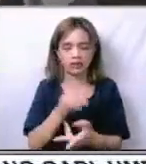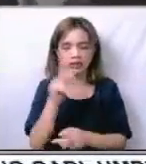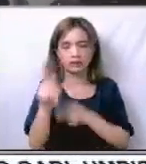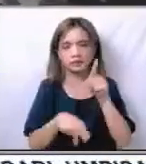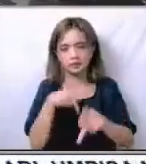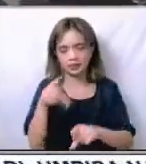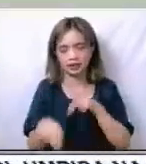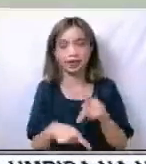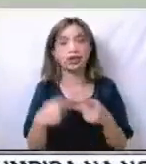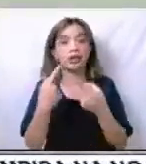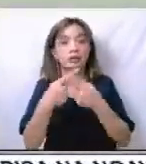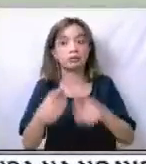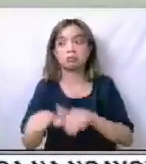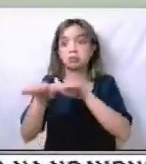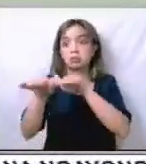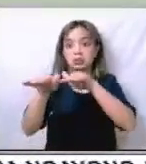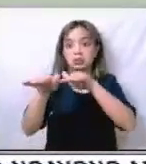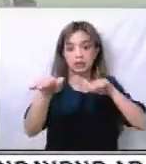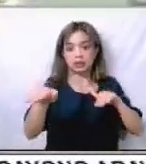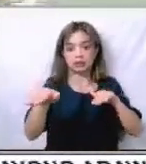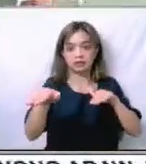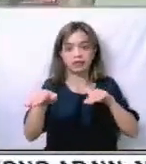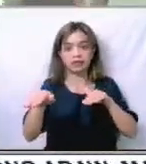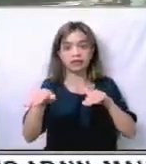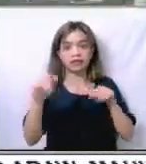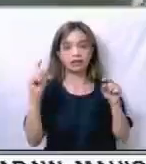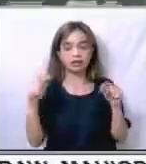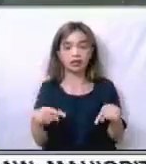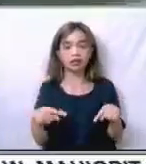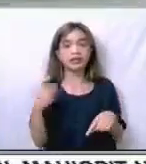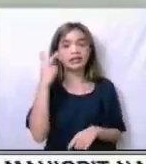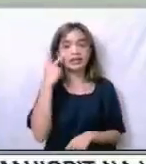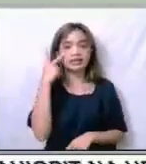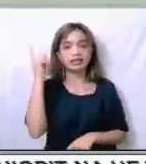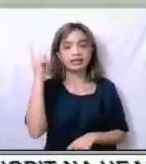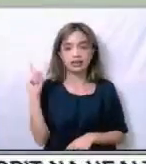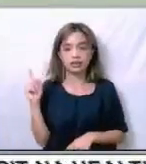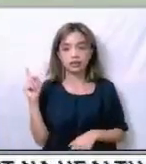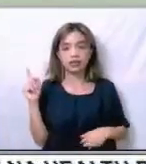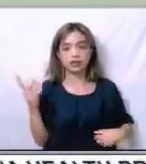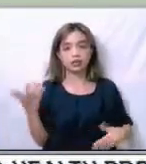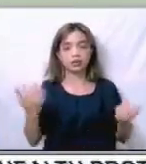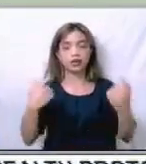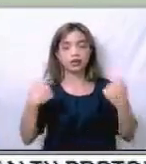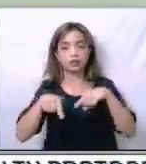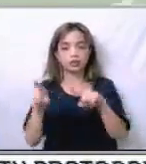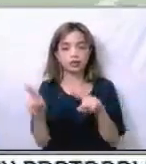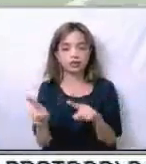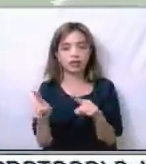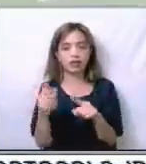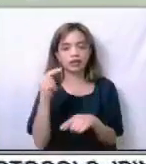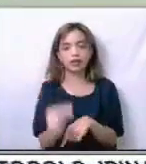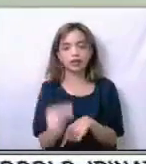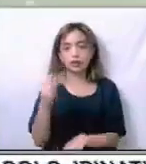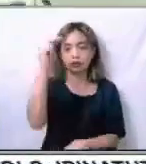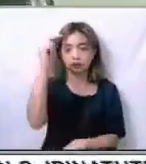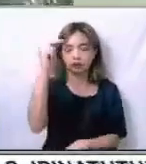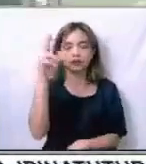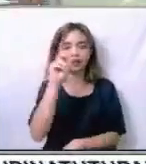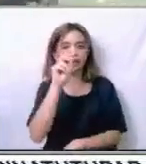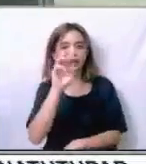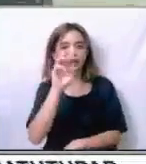yung traffic situation naman natin, Dayan, etong mga papunta ng northbound o yung